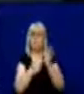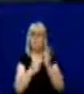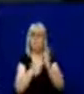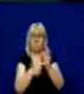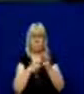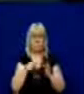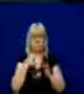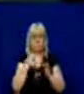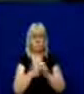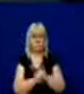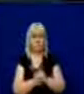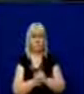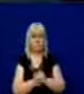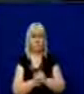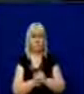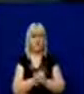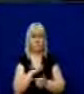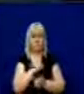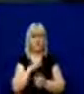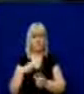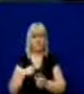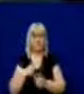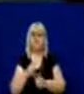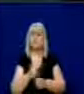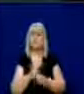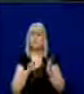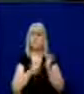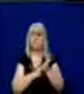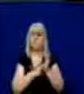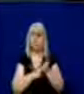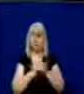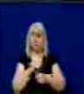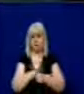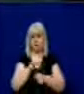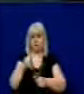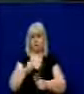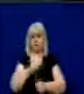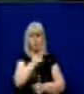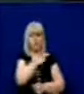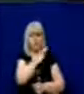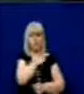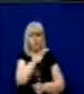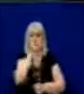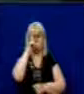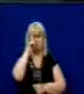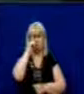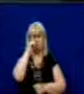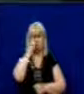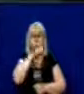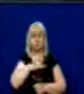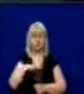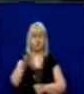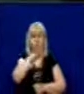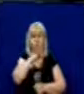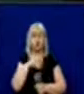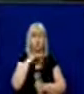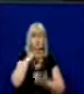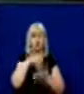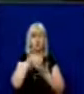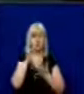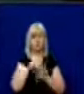për këtë që për e thëmë është vetë Nenat Gjurici, komandant i policisë së rajonit verijut.